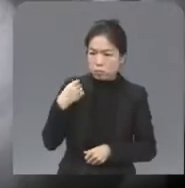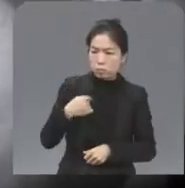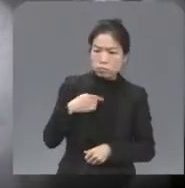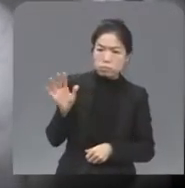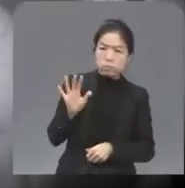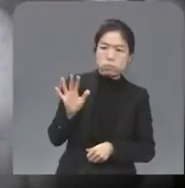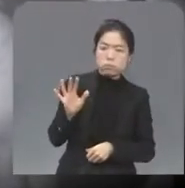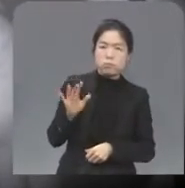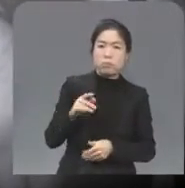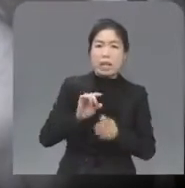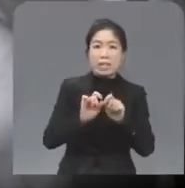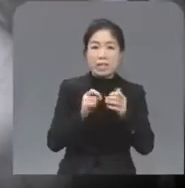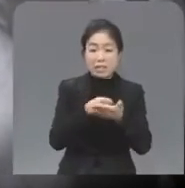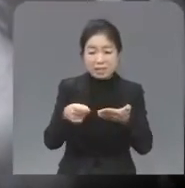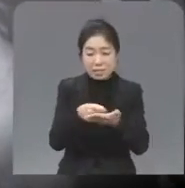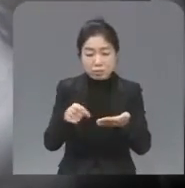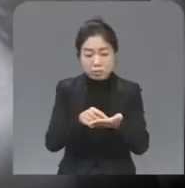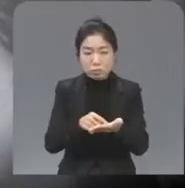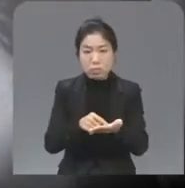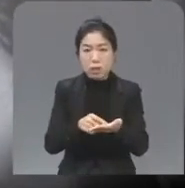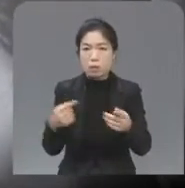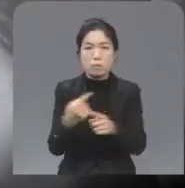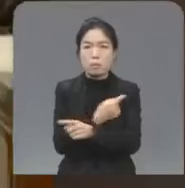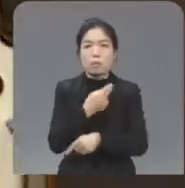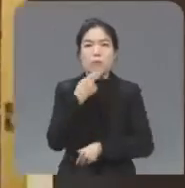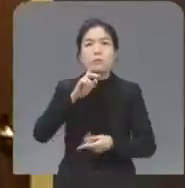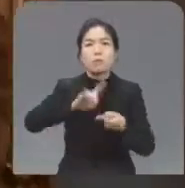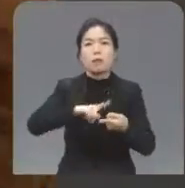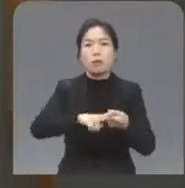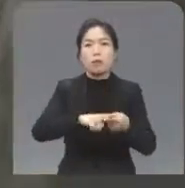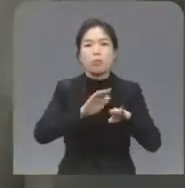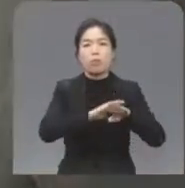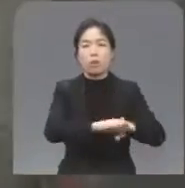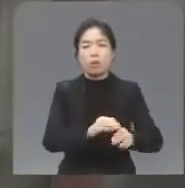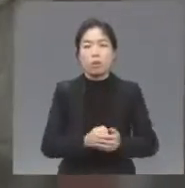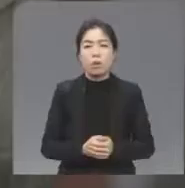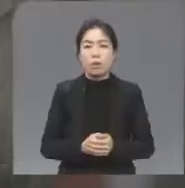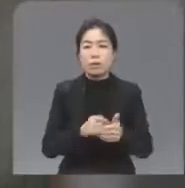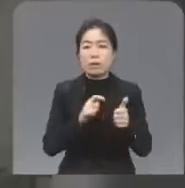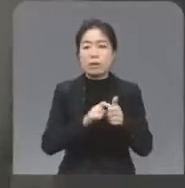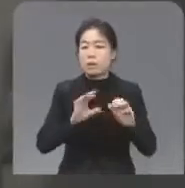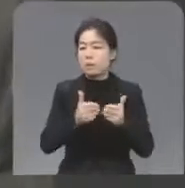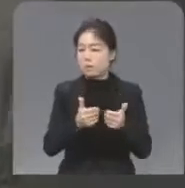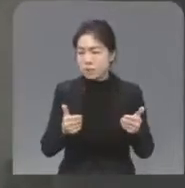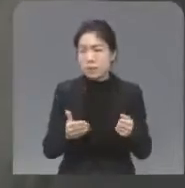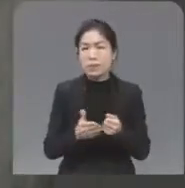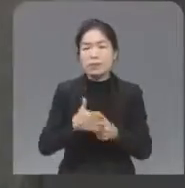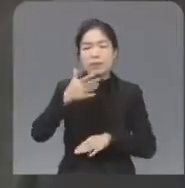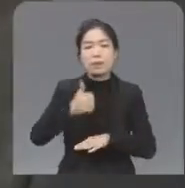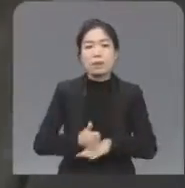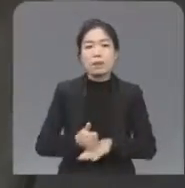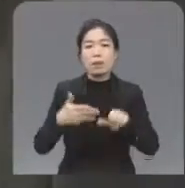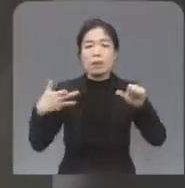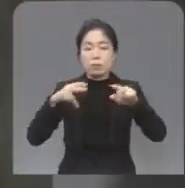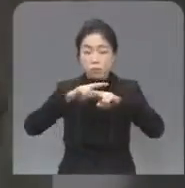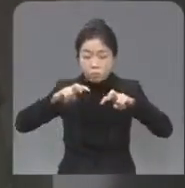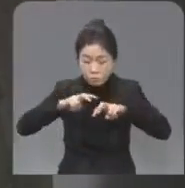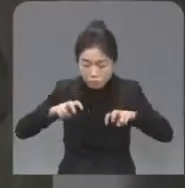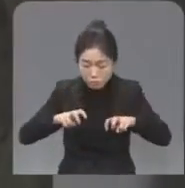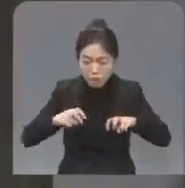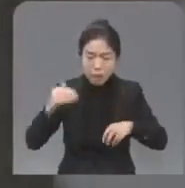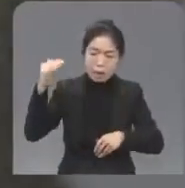부인한 회고록도 끝내 고쳐지지 않았습니다. 노 씨가 이렇게 떠나면서 5.18 진상규명